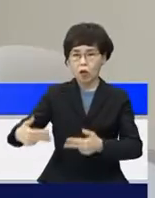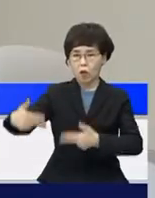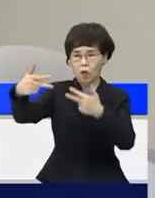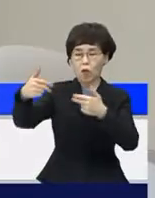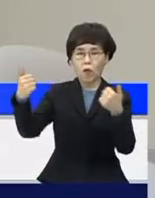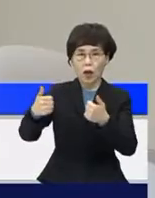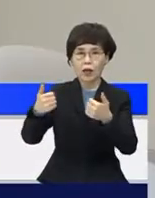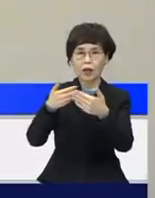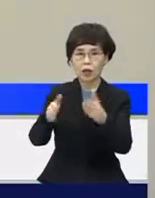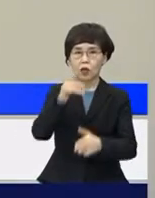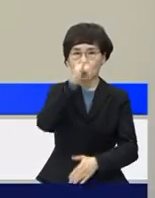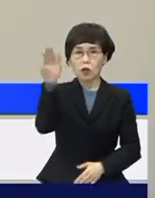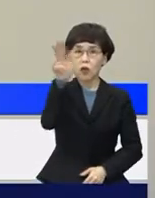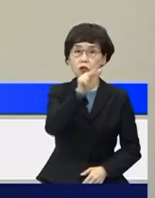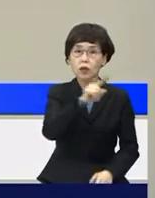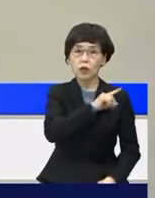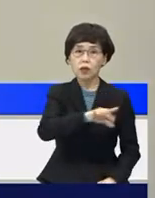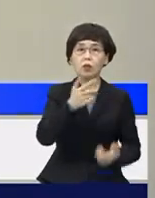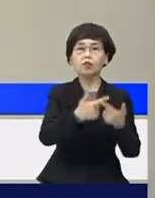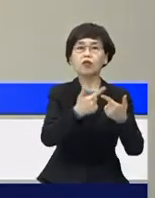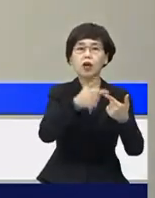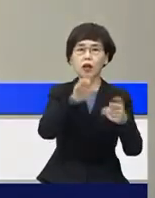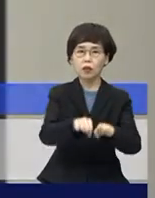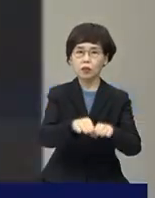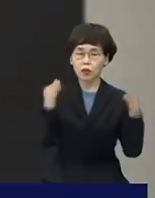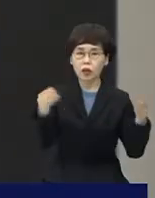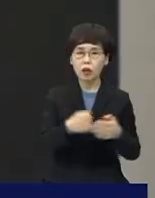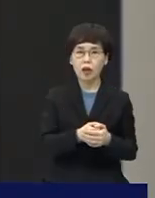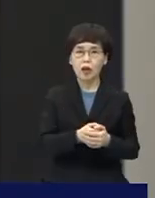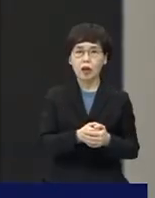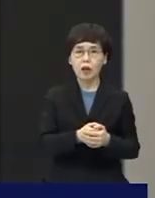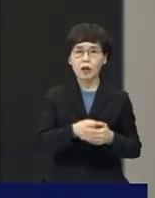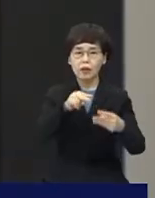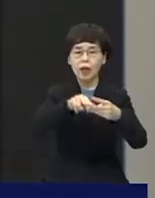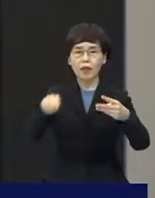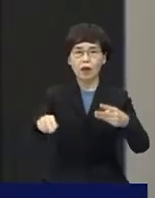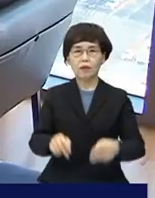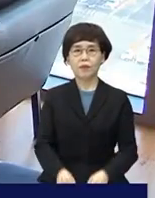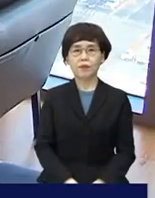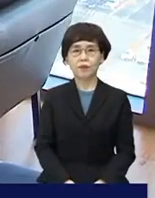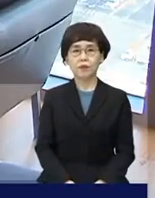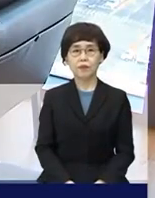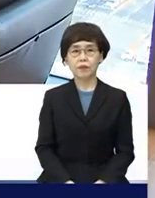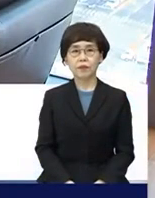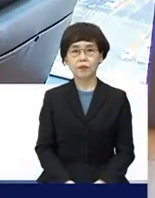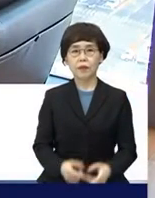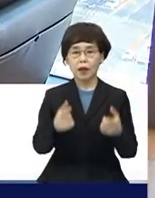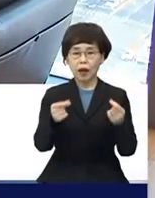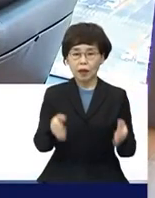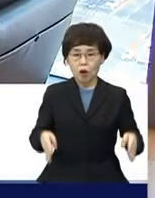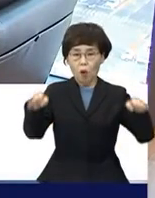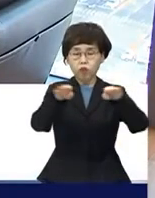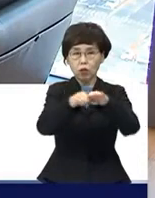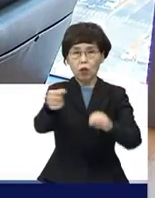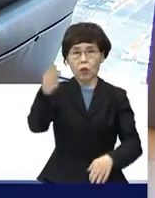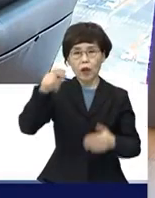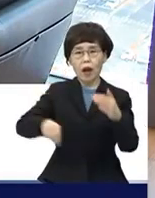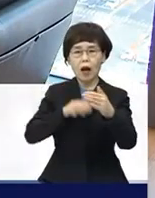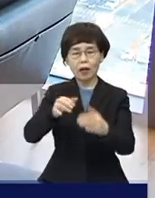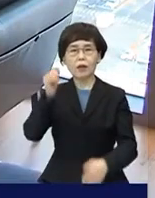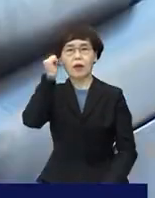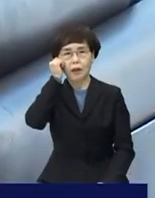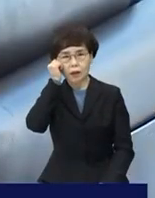있습니다. 전국에서 처음으로 부산에서 문을 연 워케이션 거점 센터입니다. 같은 건물 호텔에서 숙박도